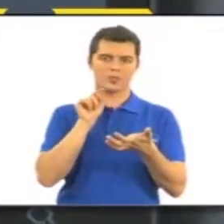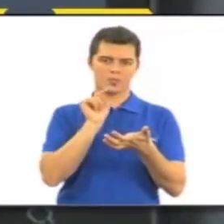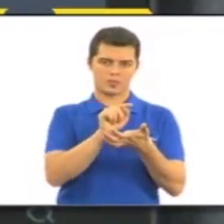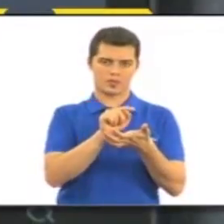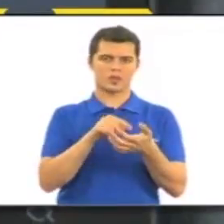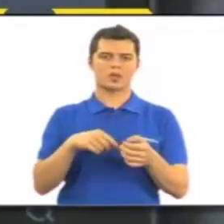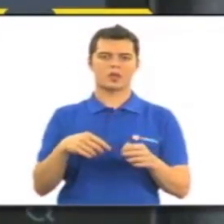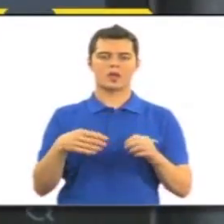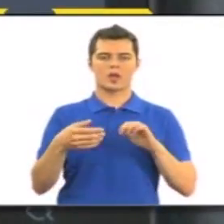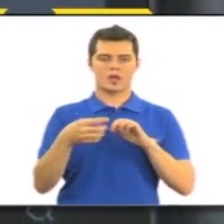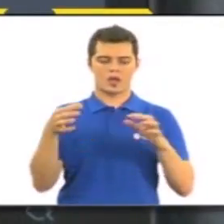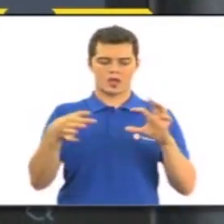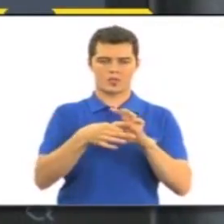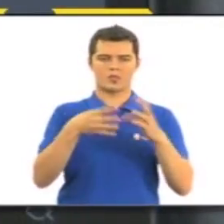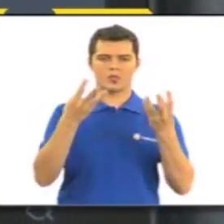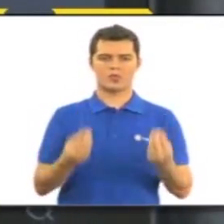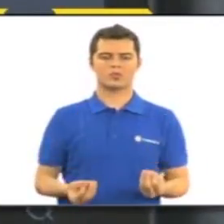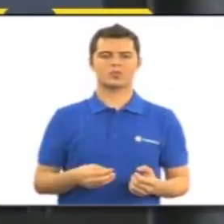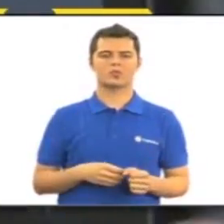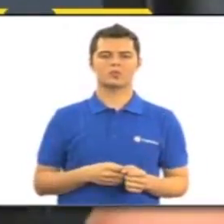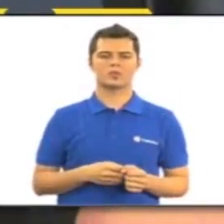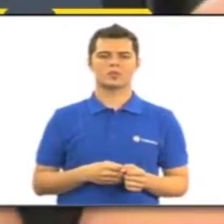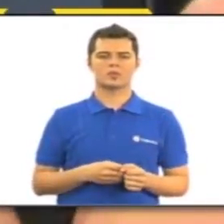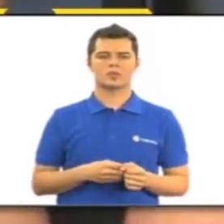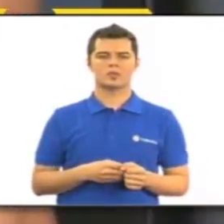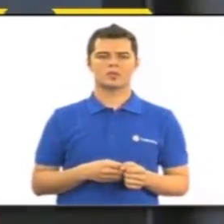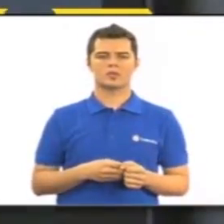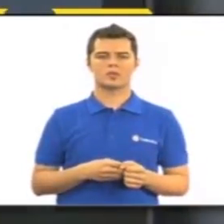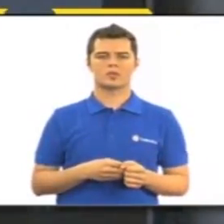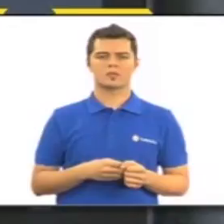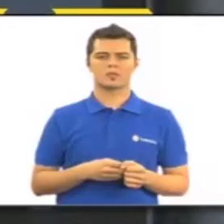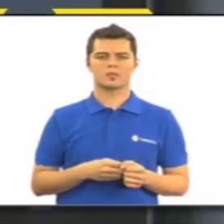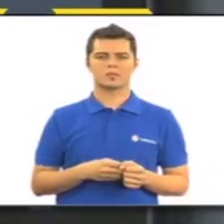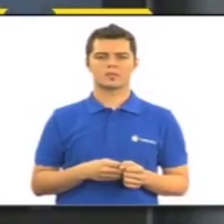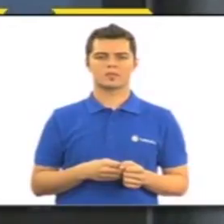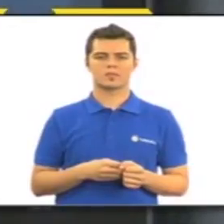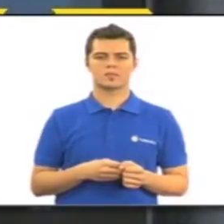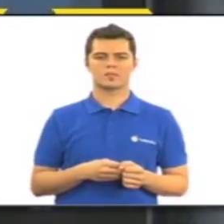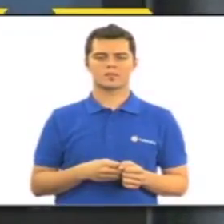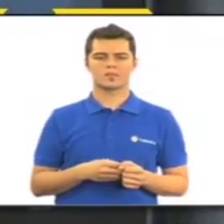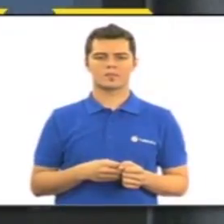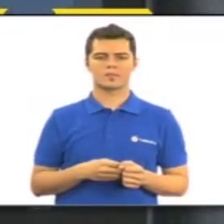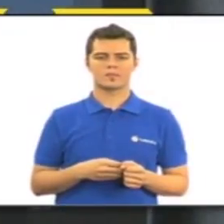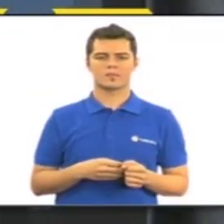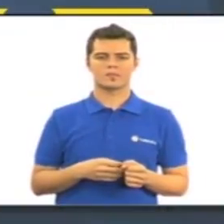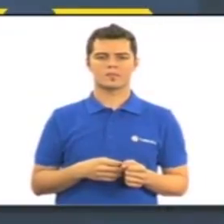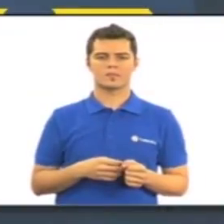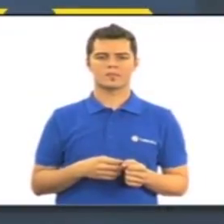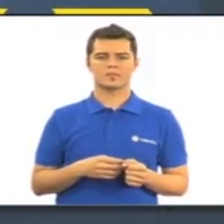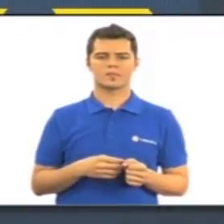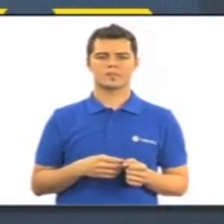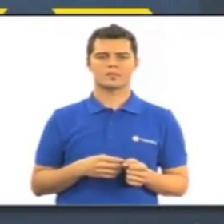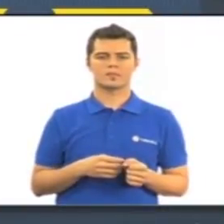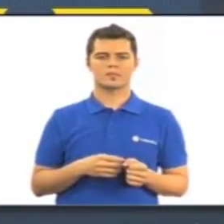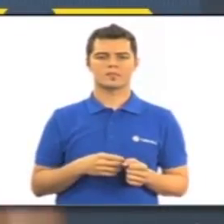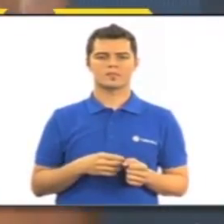üzerine dokunarak bağlantıyı eşleştirebiliriz. Cihaz ismine dokunduğumuzda Bluetooth eşleşme isteği menüsü açılacaktır.